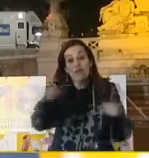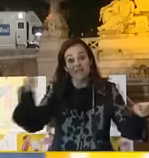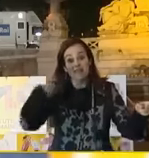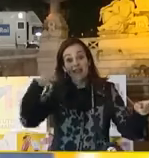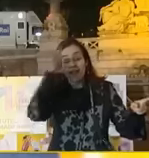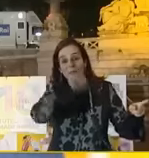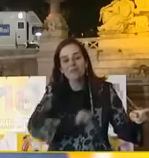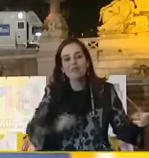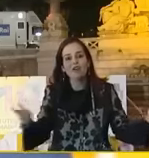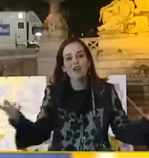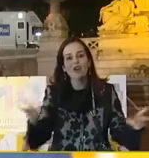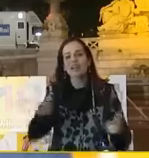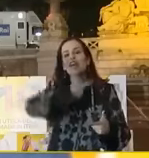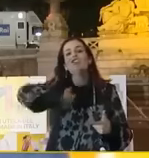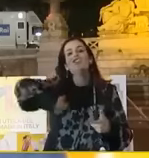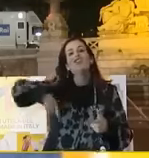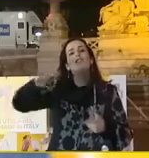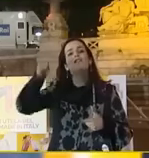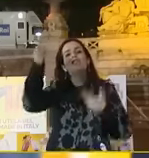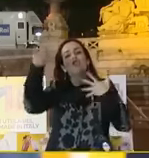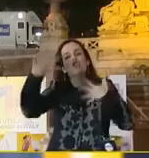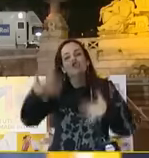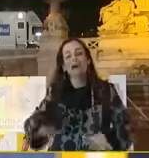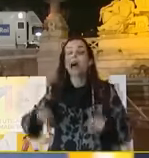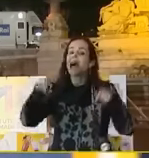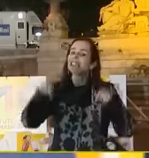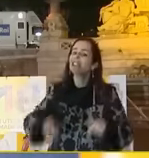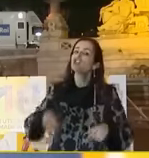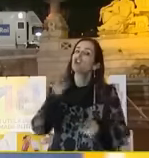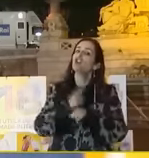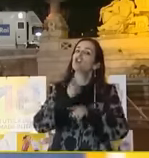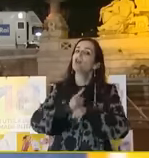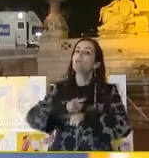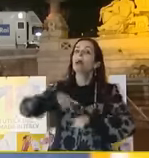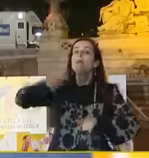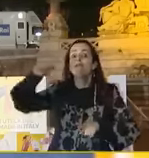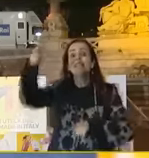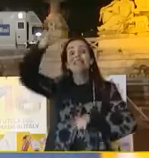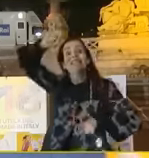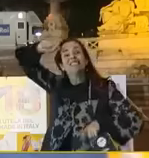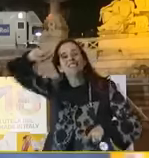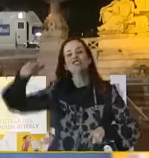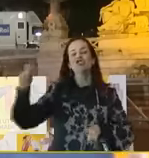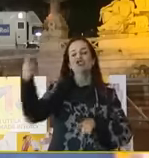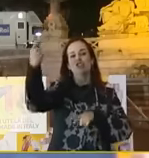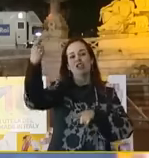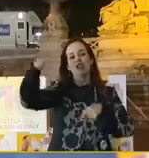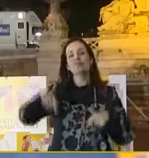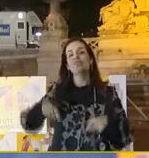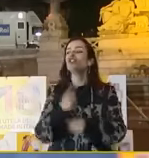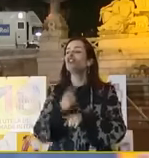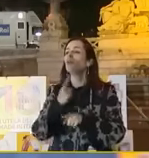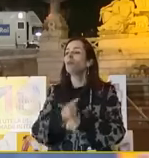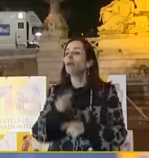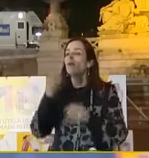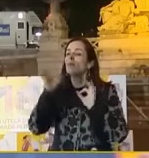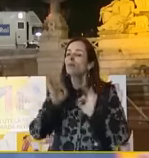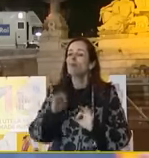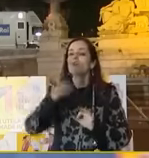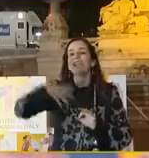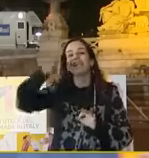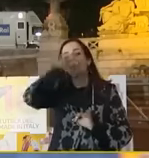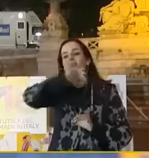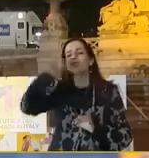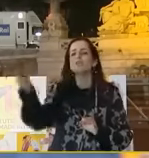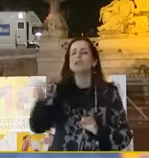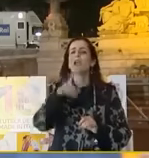vinto. Poi occorre stravincere, per cui dobbiamo veramente adottare uno scettico, fargli capire... Non vota